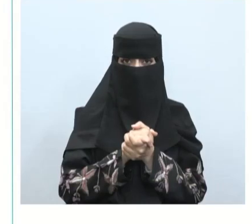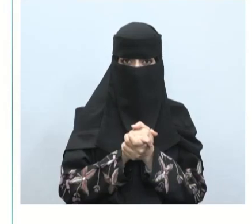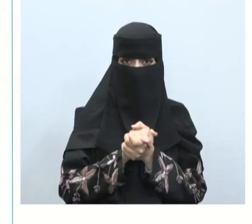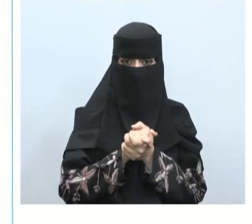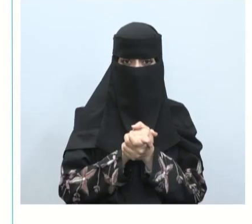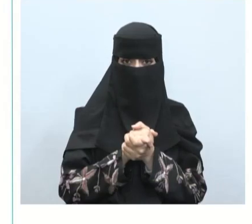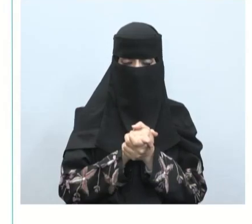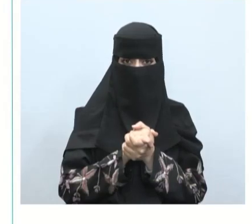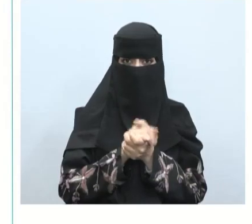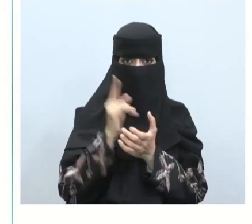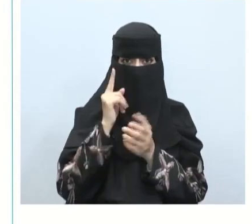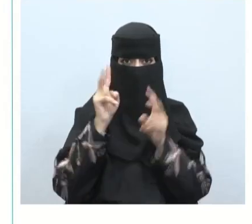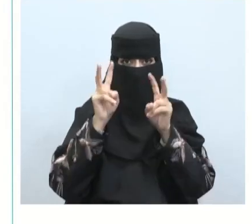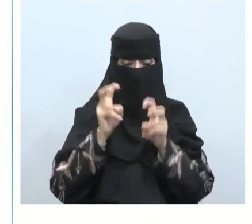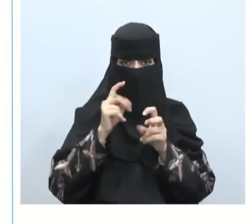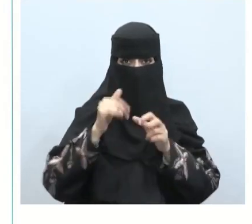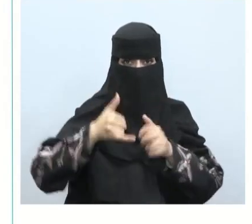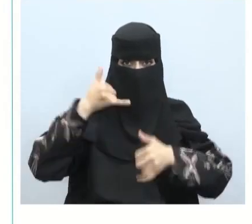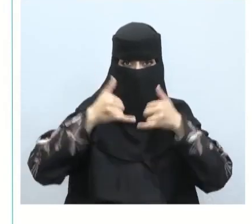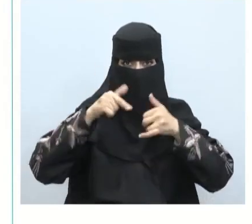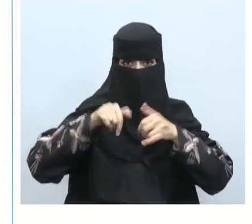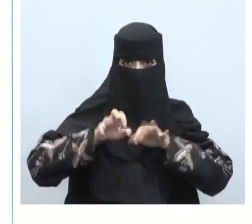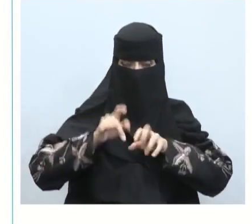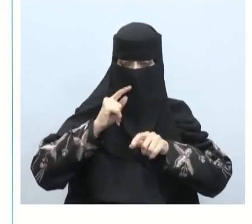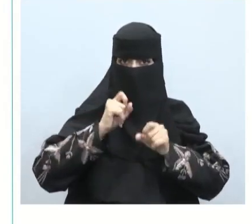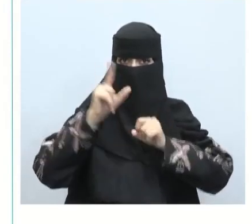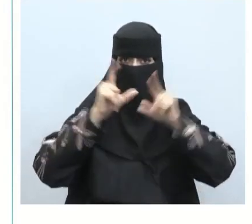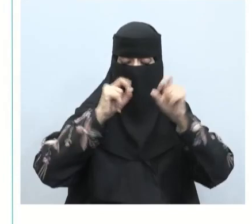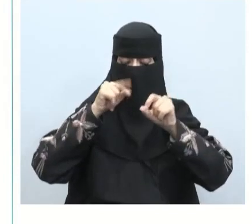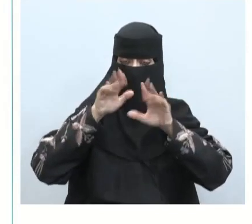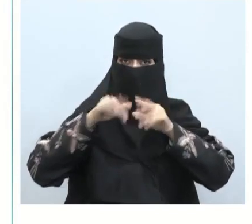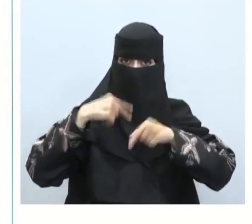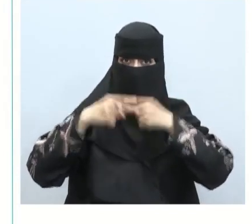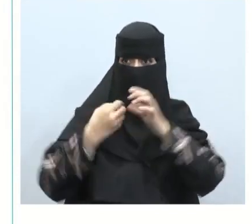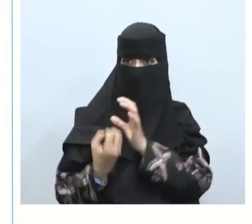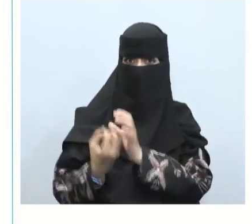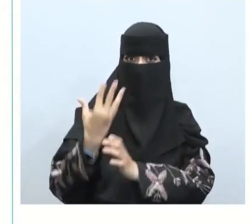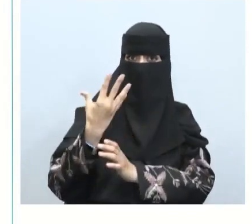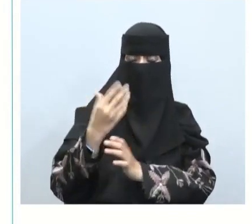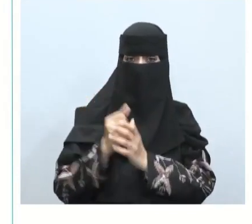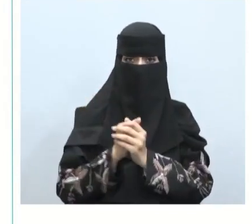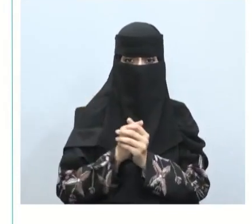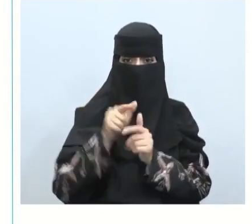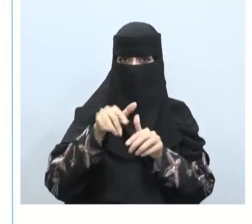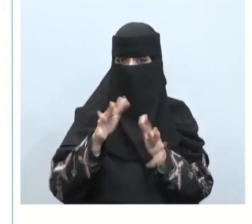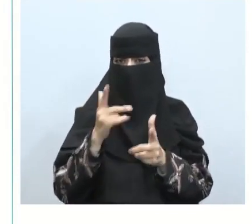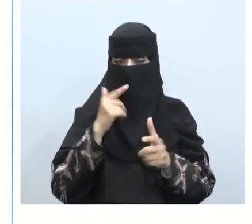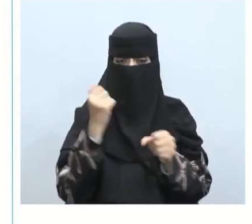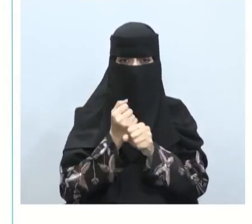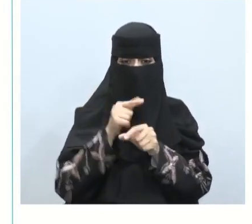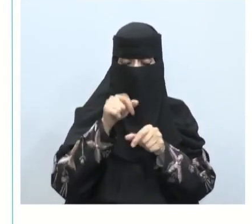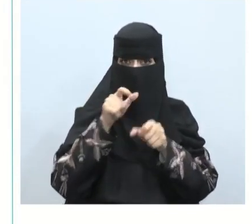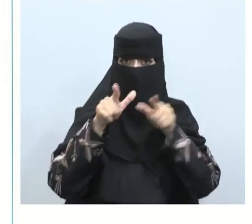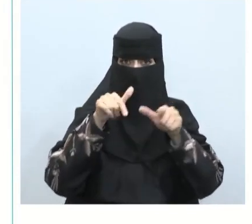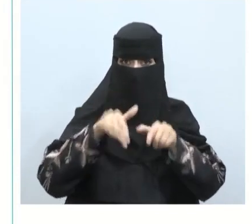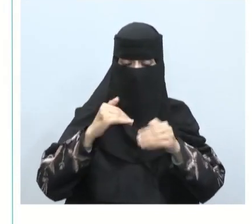الانتظار توقف اتصال حاسبك بالانترنت بشكل مفاجئ ما هي الحلول